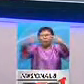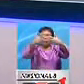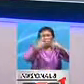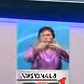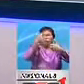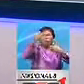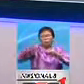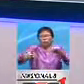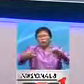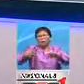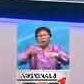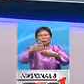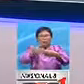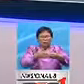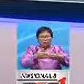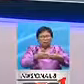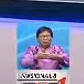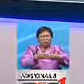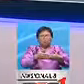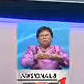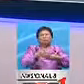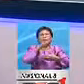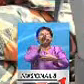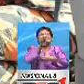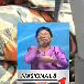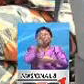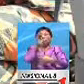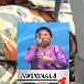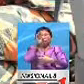sebuah lagi kenderaan dekat Felda Sungai Nerek.